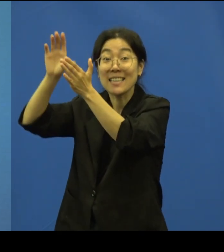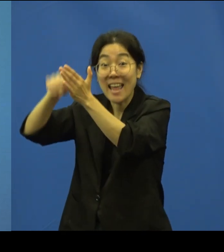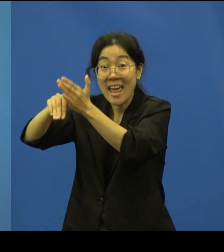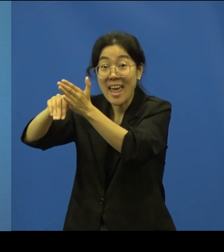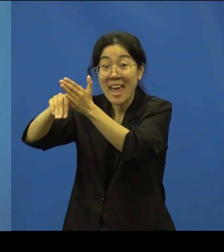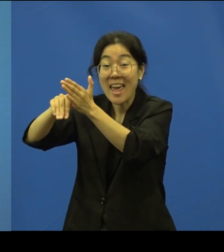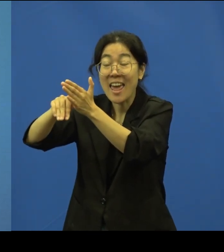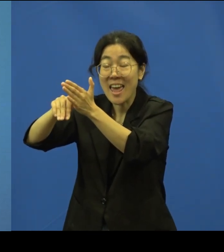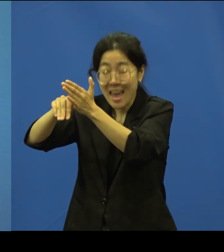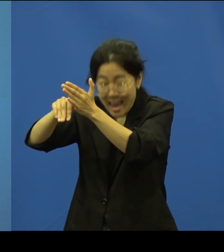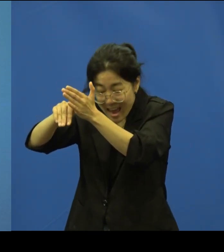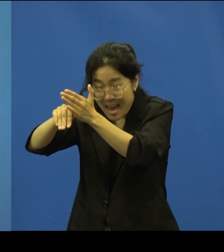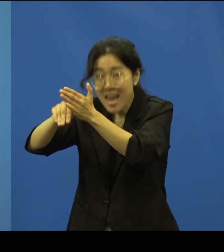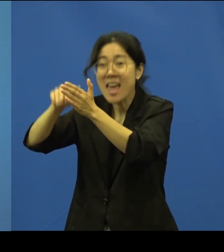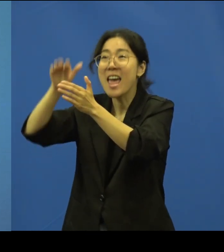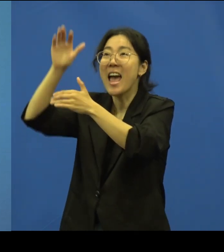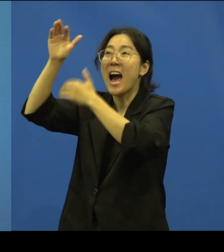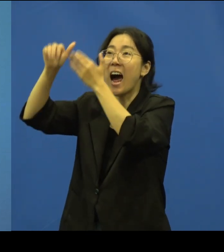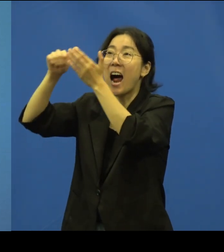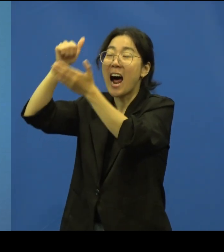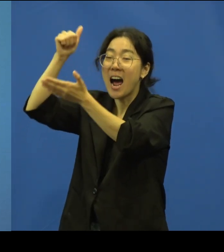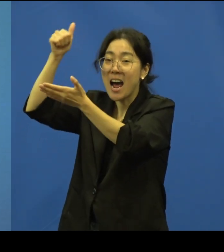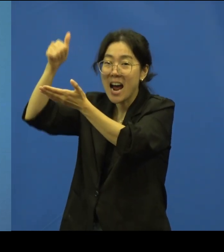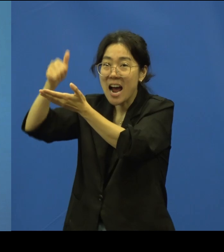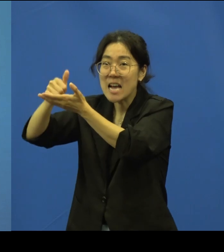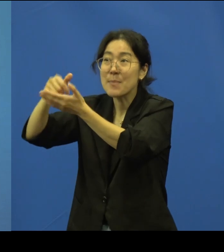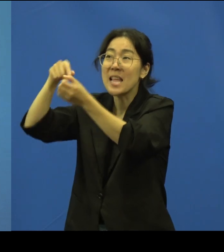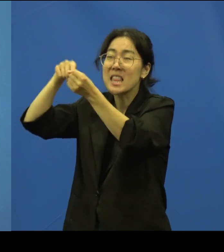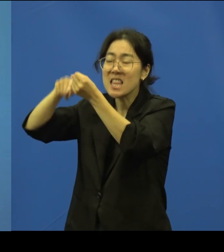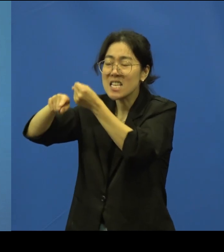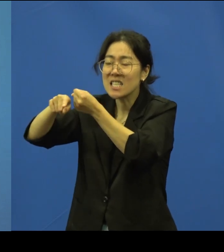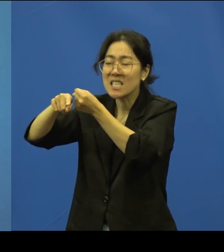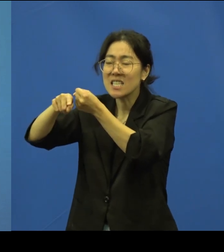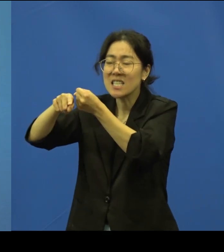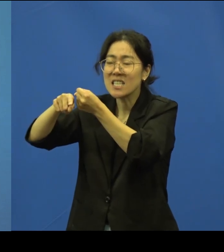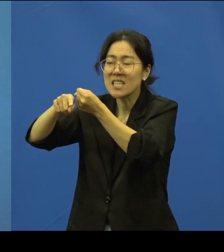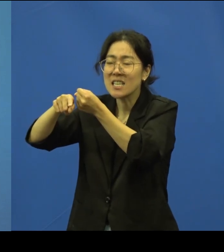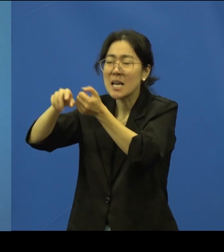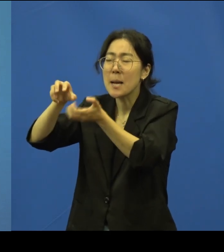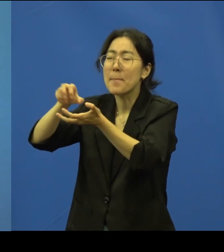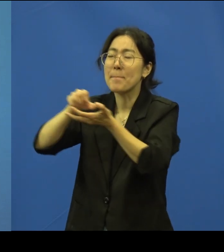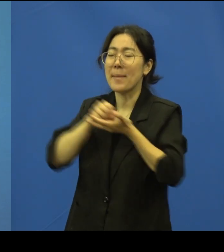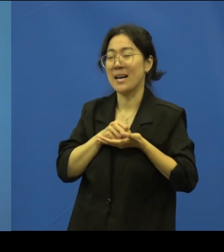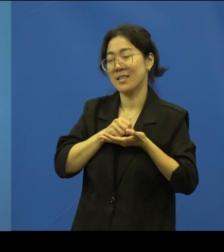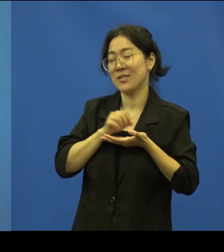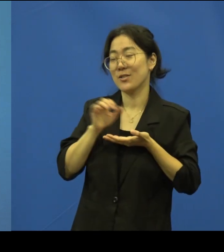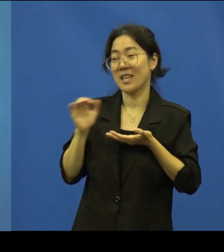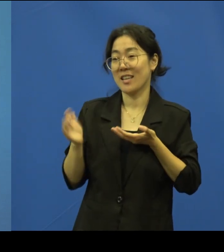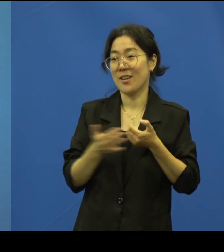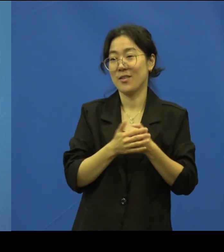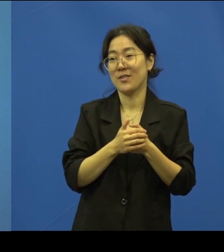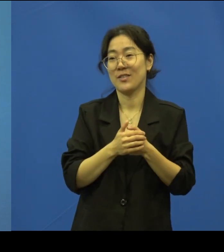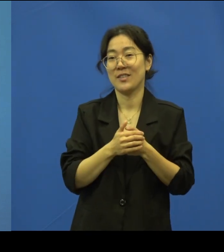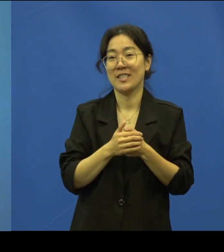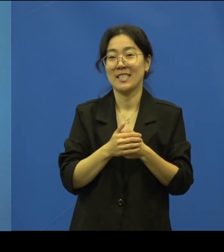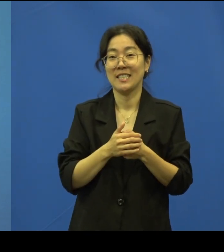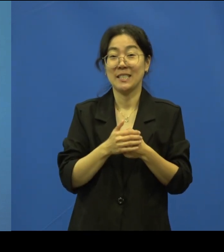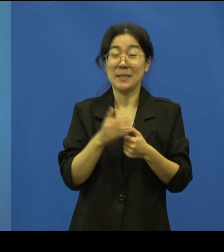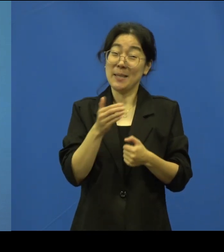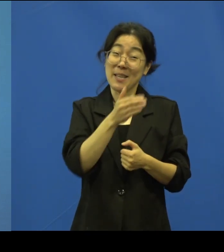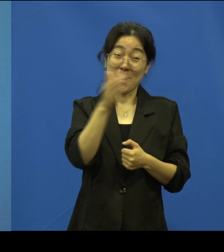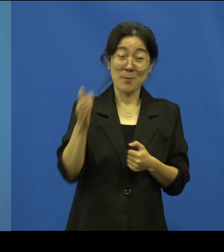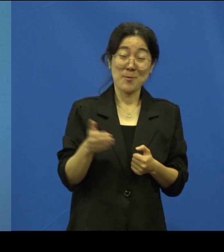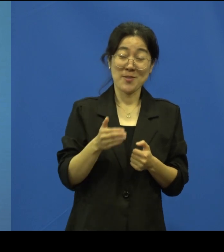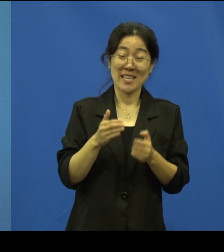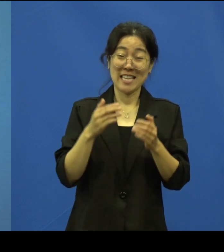요술 방망이처럼 내가 다 원하는 대로만 주시는 것은 아니에요. 때로는 내 뜻대로 안 될